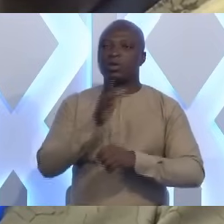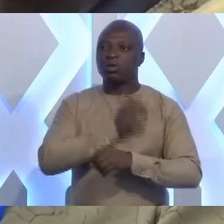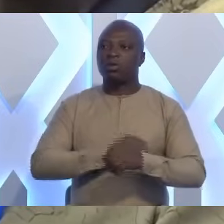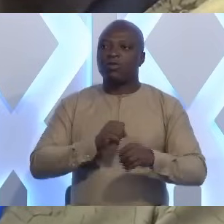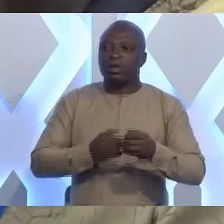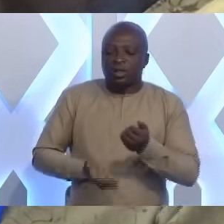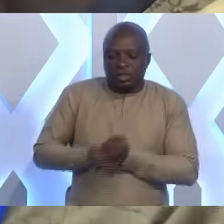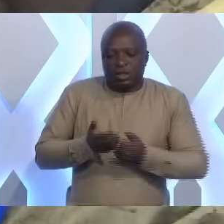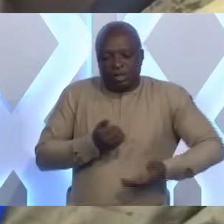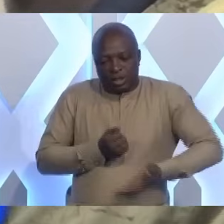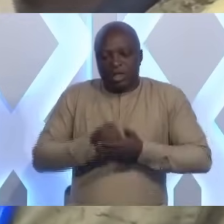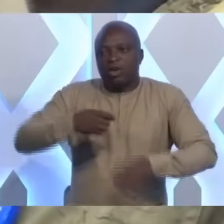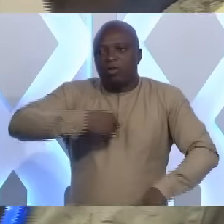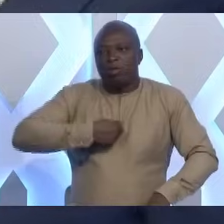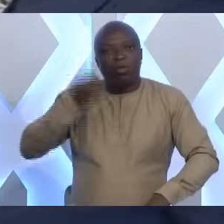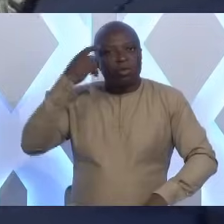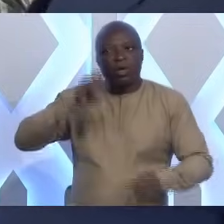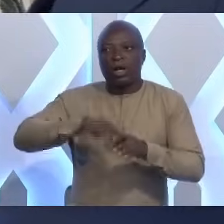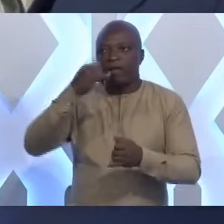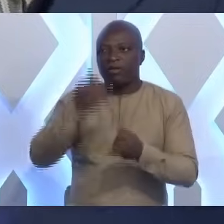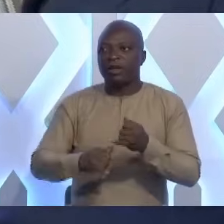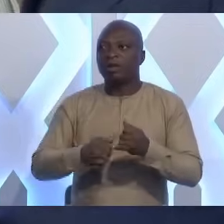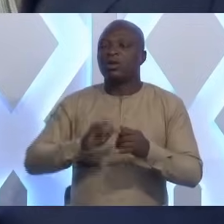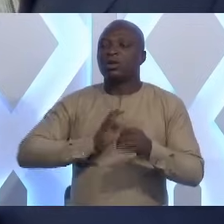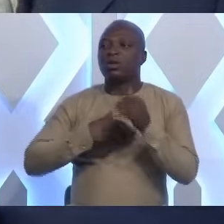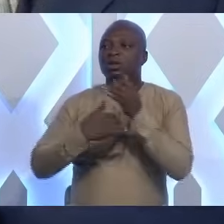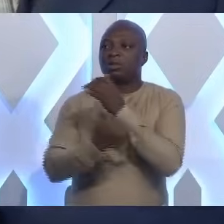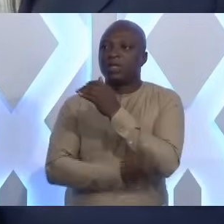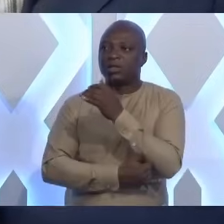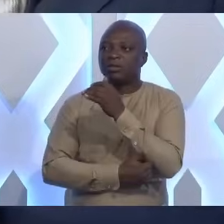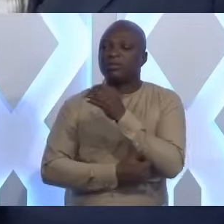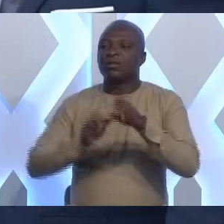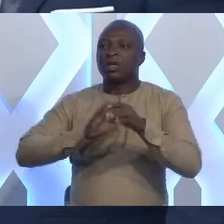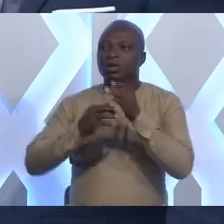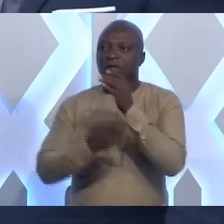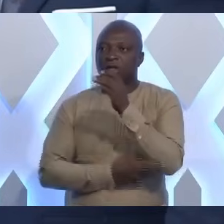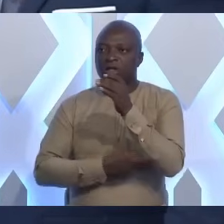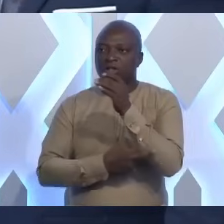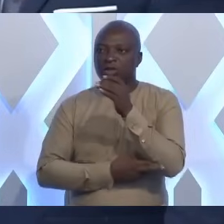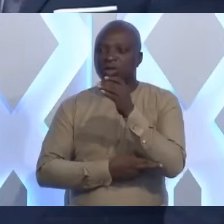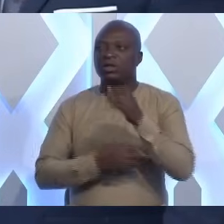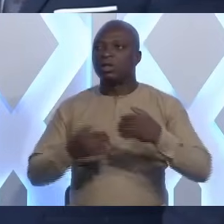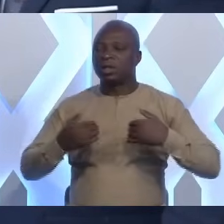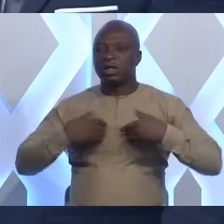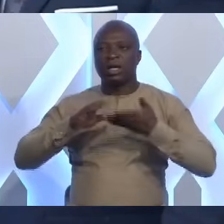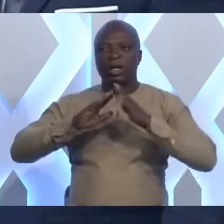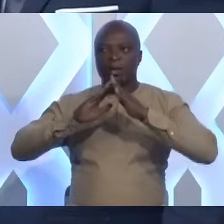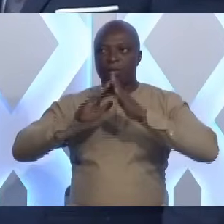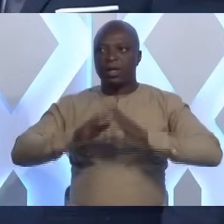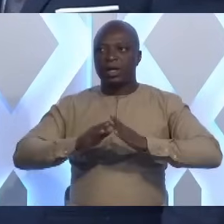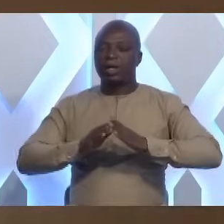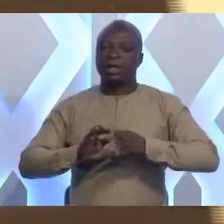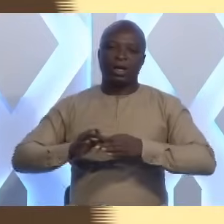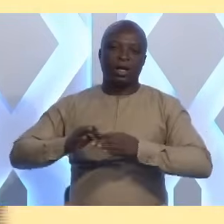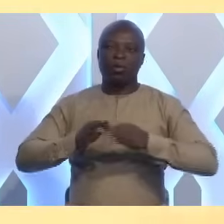lui-même pour qu'enfin, dans notre pays, dans notre région, il y ait la paix, l'harmonie